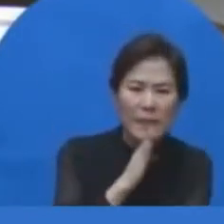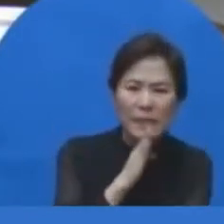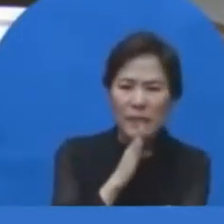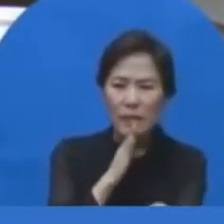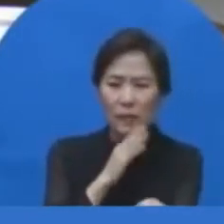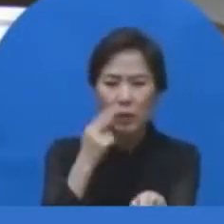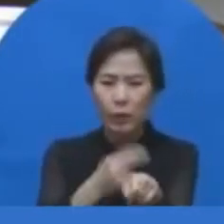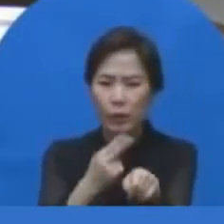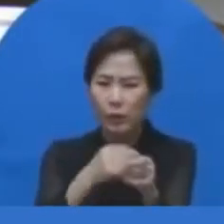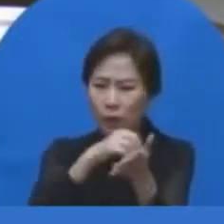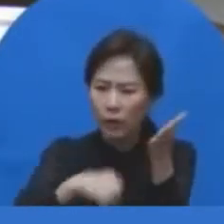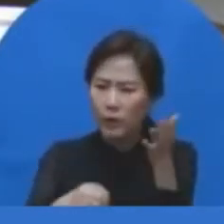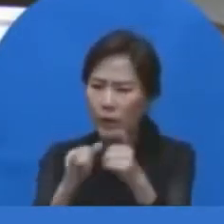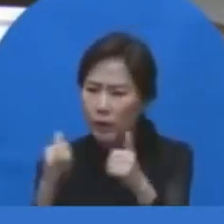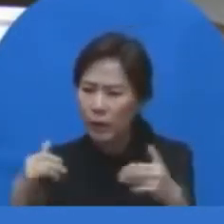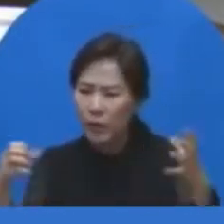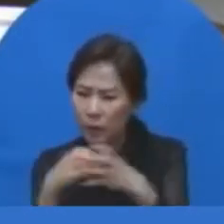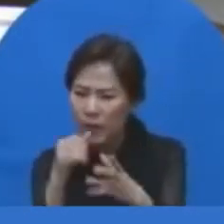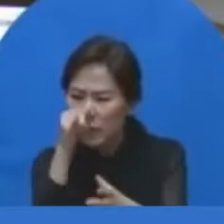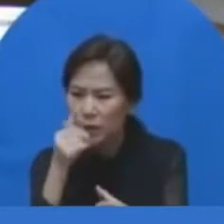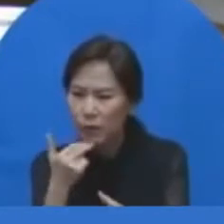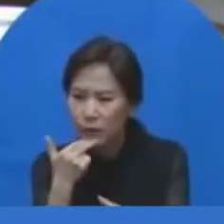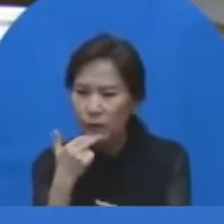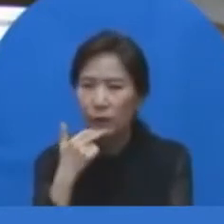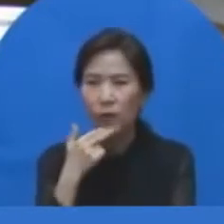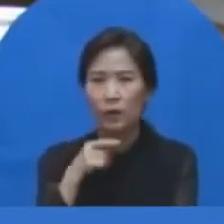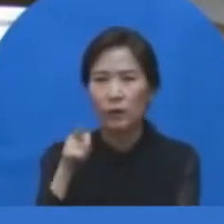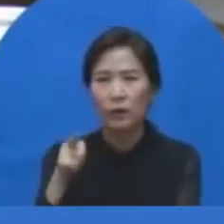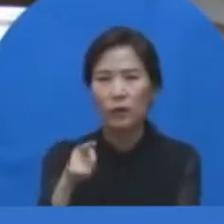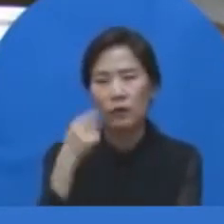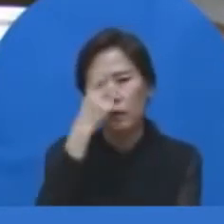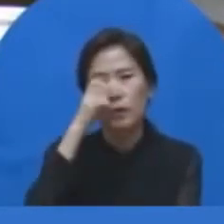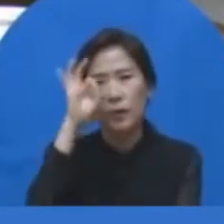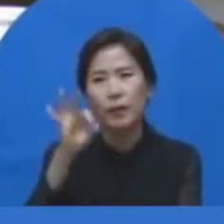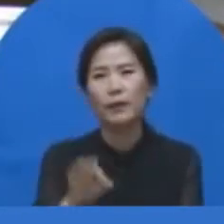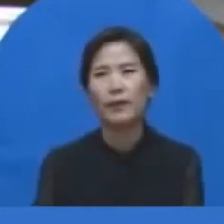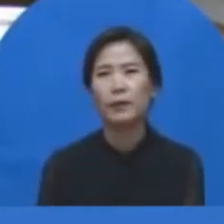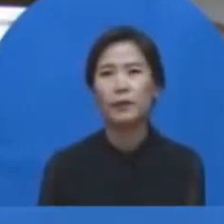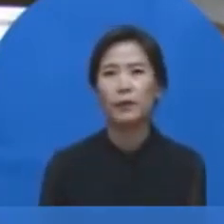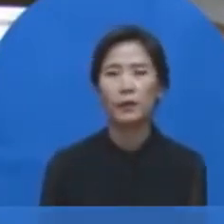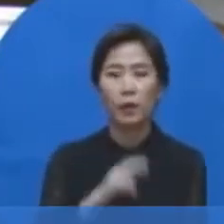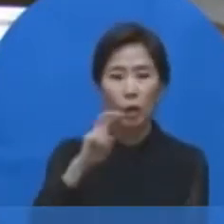해석에 맞지 않을까 이렇게 생각을 합니다. 법의 노조 통보